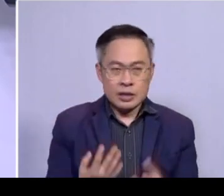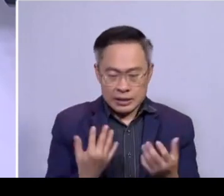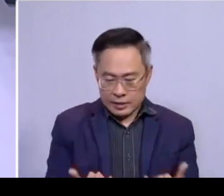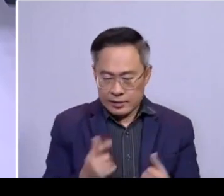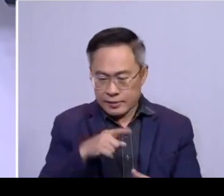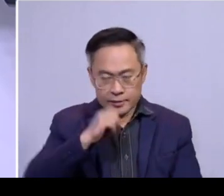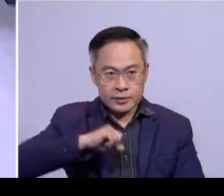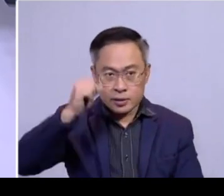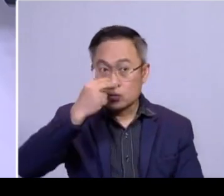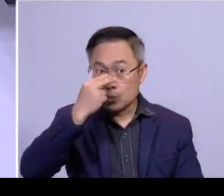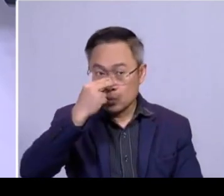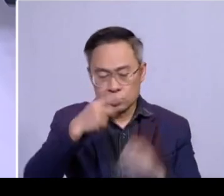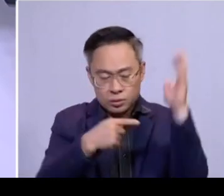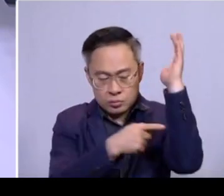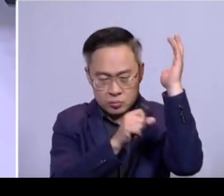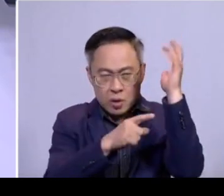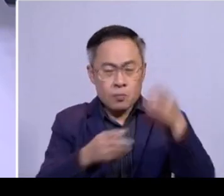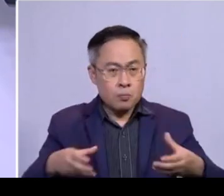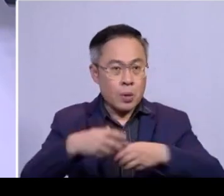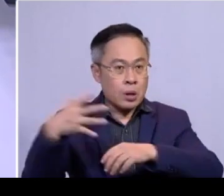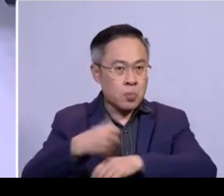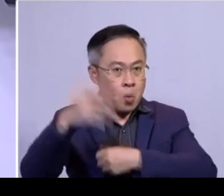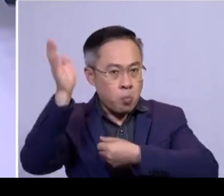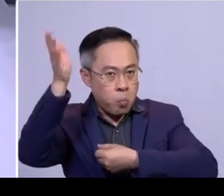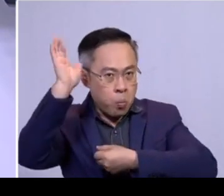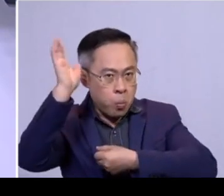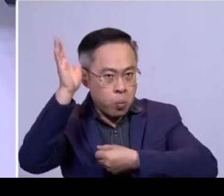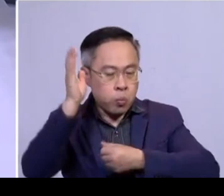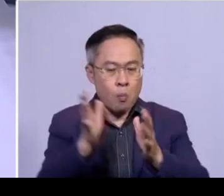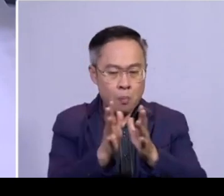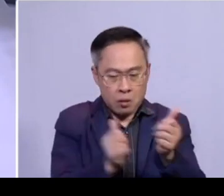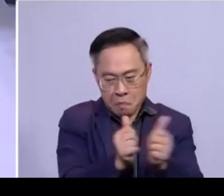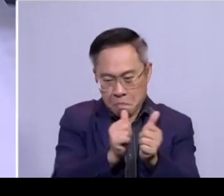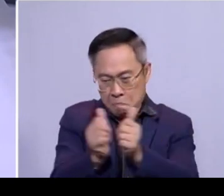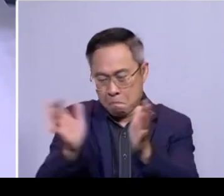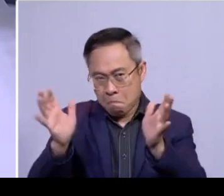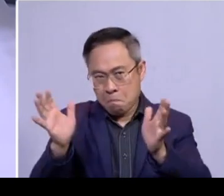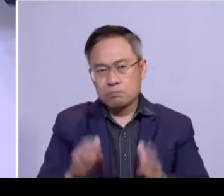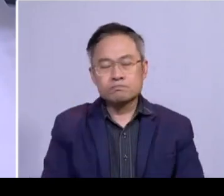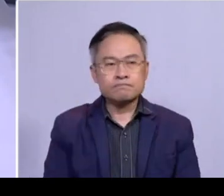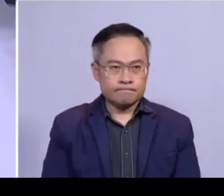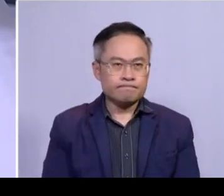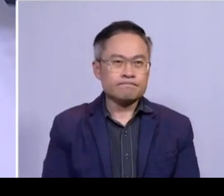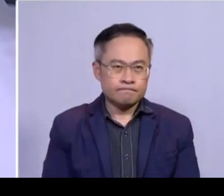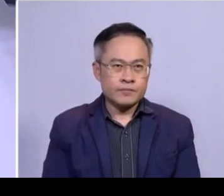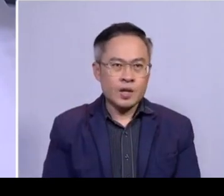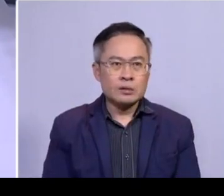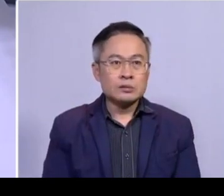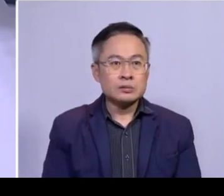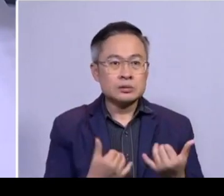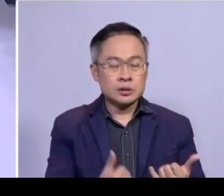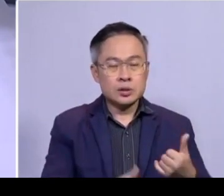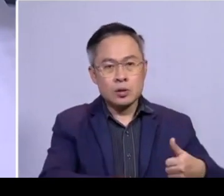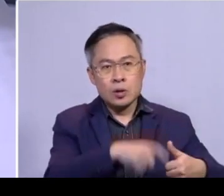หลายพรรคการเมืองพยายามลงไปหาเสียงกันอย่างหนักหน่วงมากในพื้นที่นครศรีธรรมราชนะครับ รอบนี้มีทั้งหมด9ที่นั่งด้วยกันนะคะ